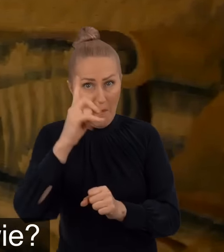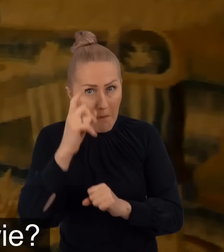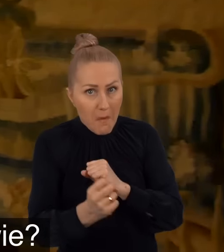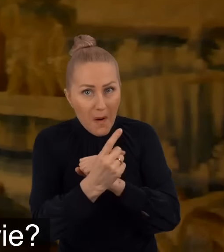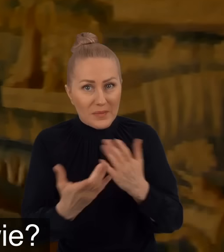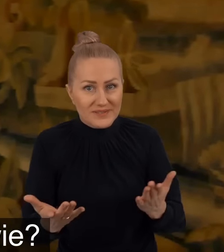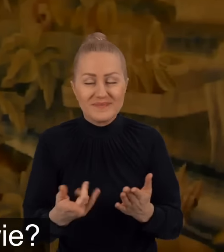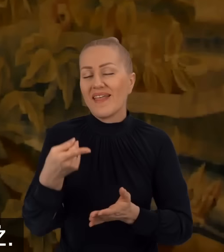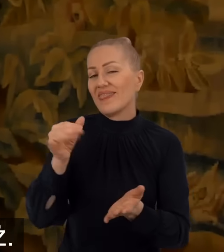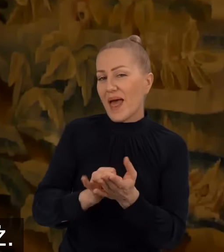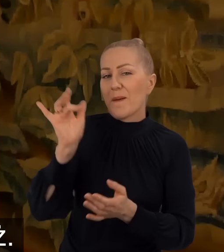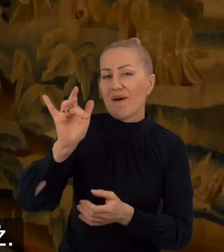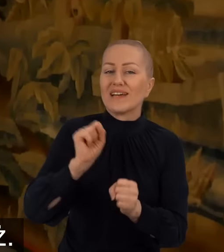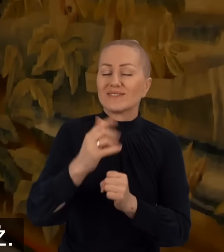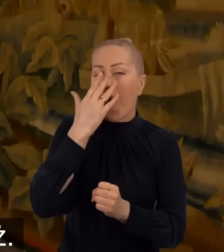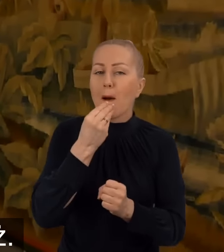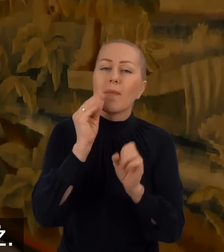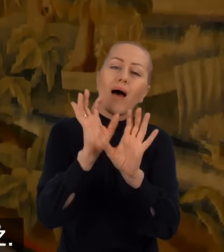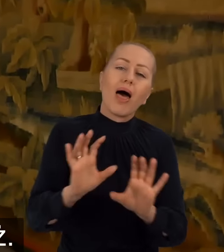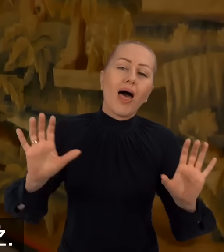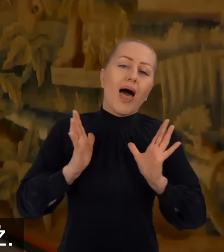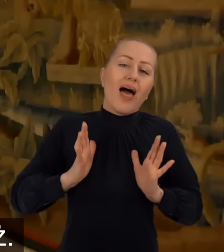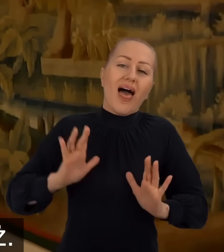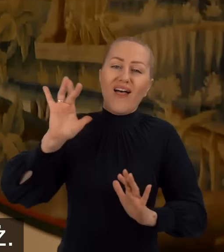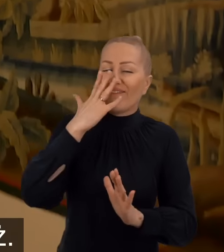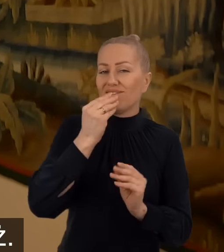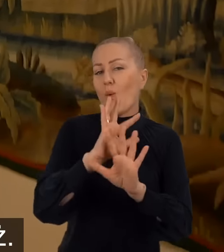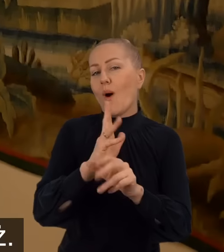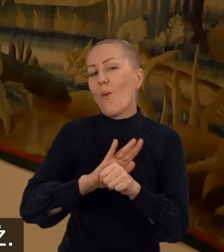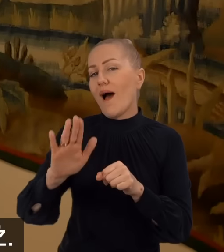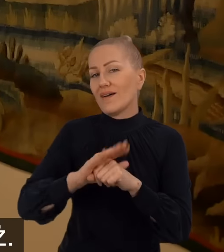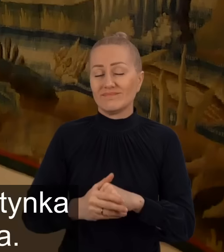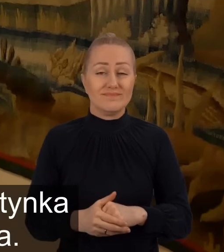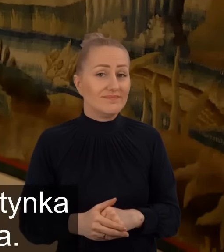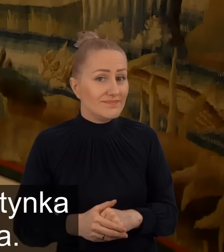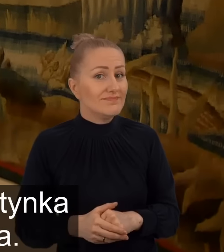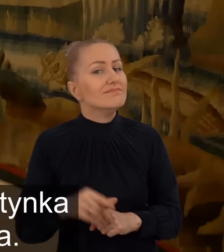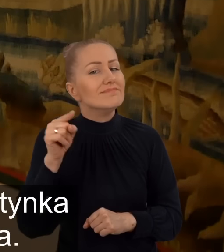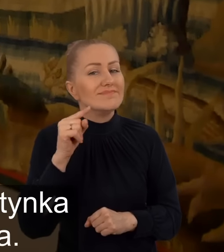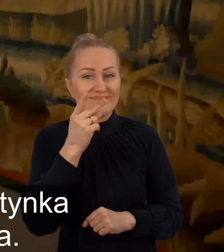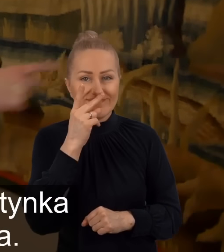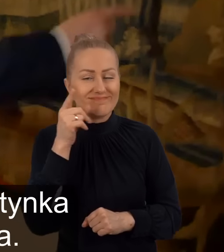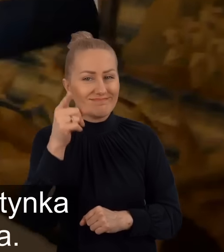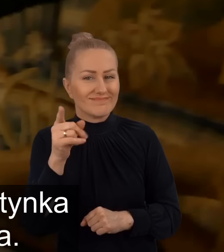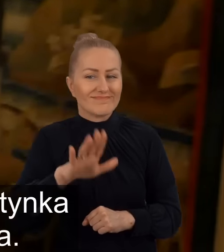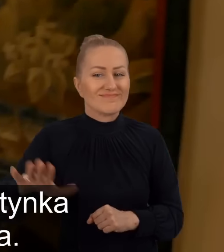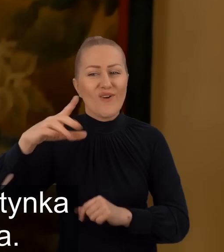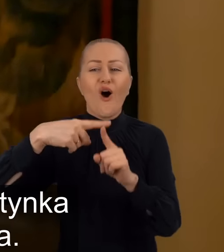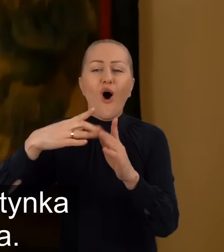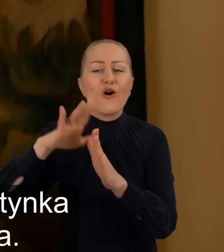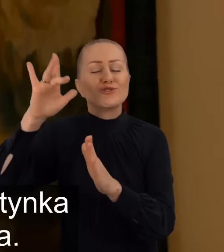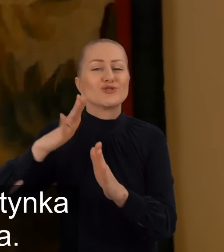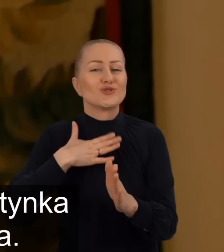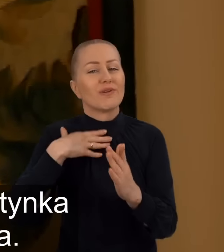koncept w tej sprawie? Zapewne też jakiś sielski pejzaż. o ile ten element, czyli jakaś